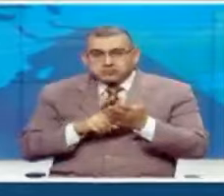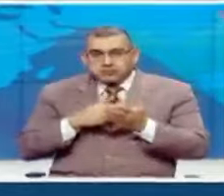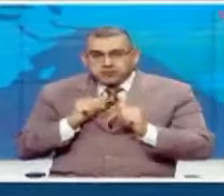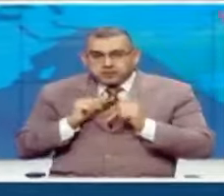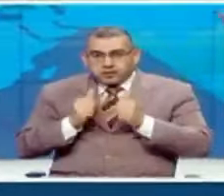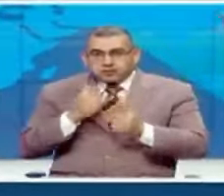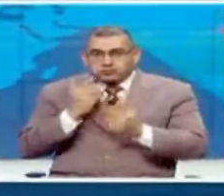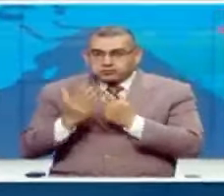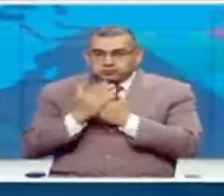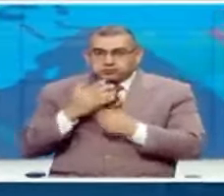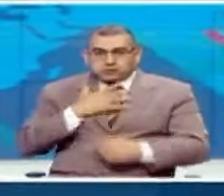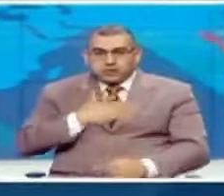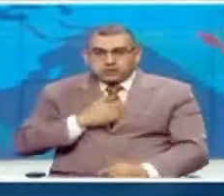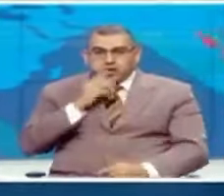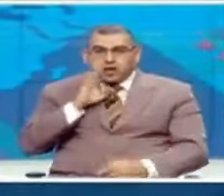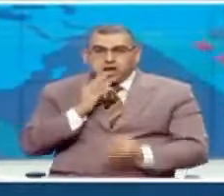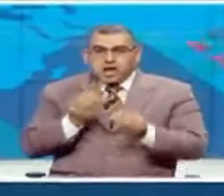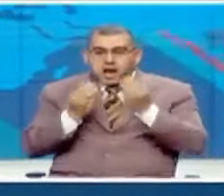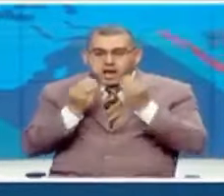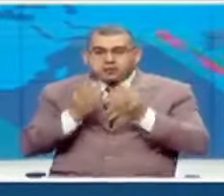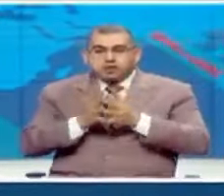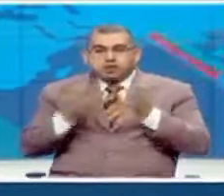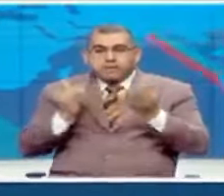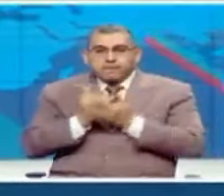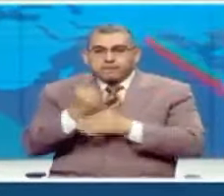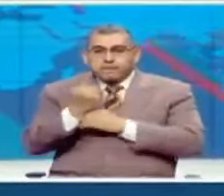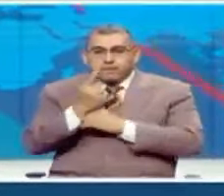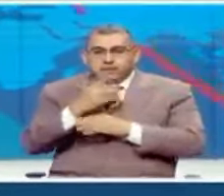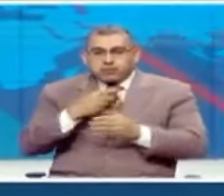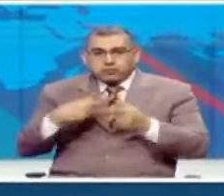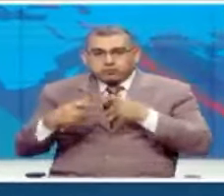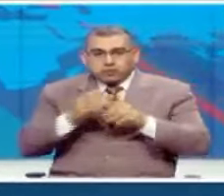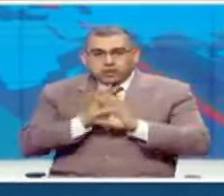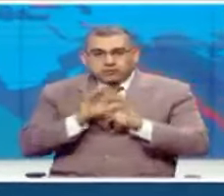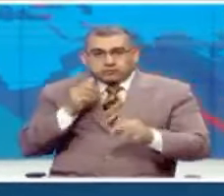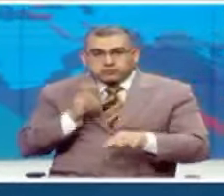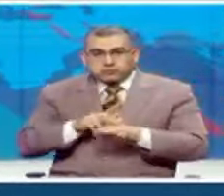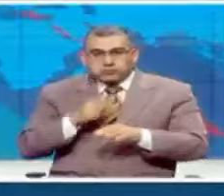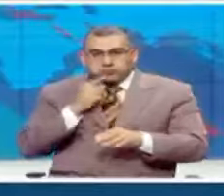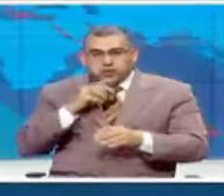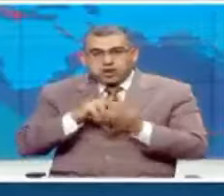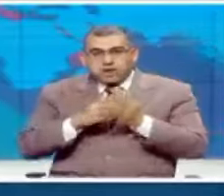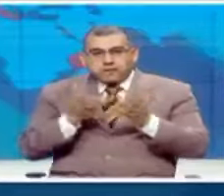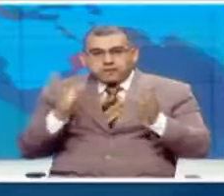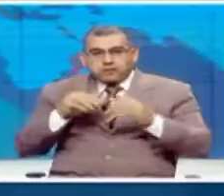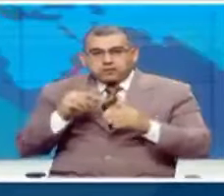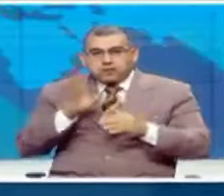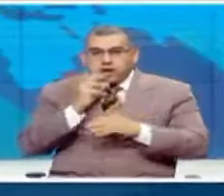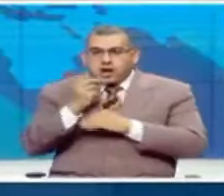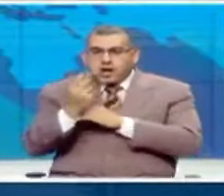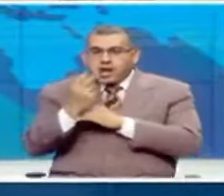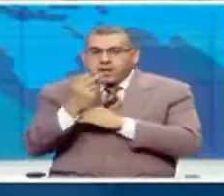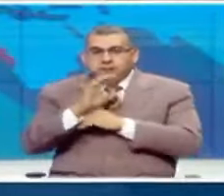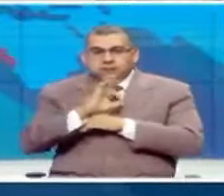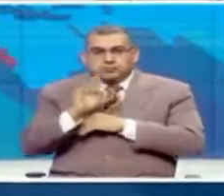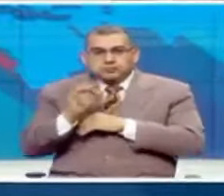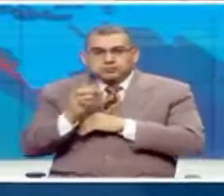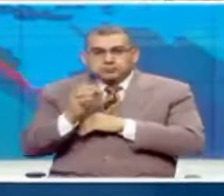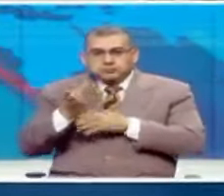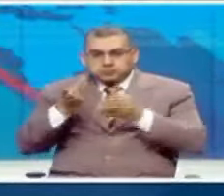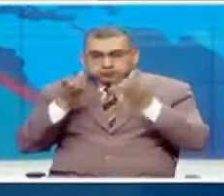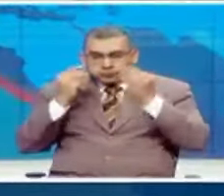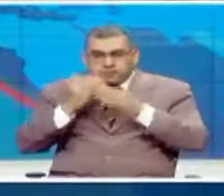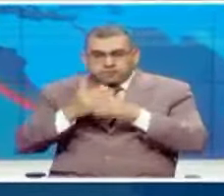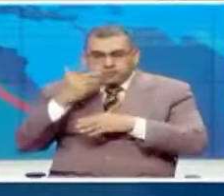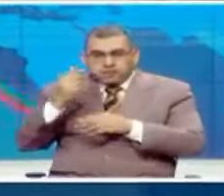بتدعمني شخصيا. اتعلمت كتير هنا في المدرسة، مثلا الاي تي والتلي والندوات، حاجات بتعلمنا الحاجات ديتي